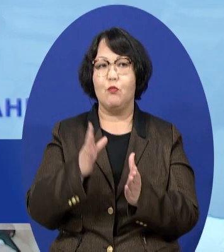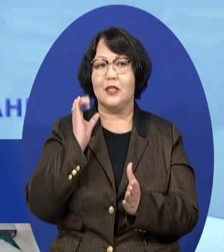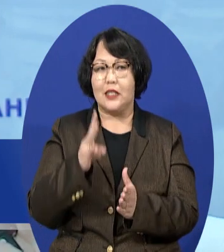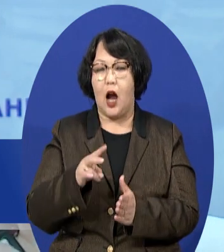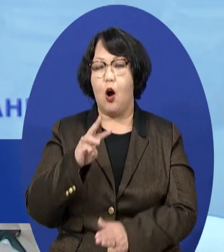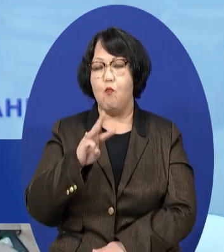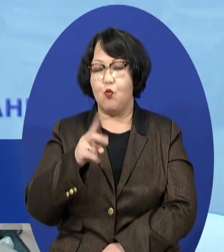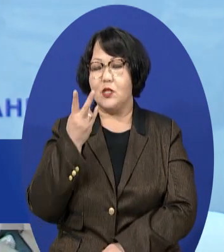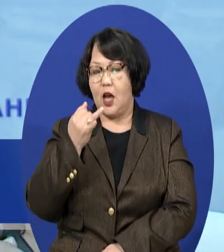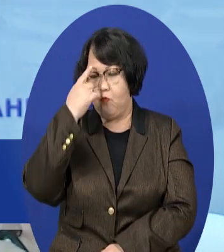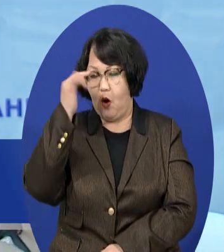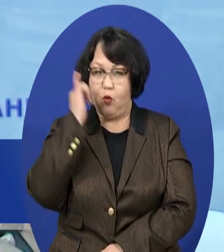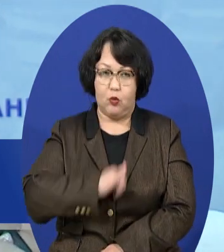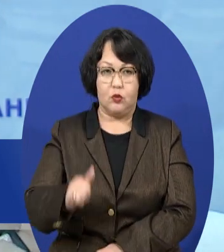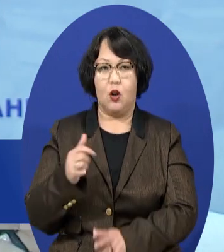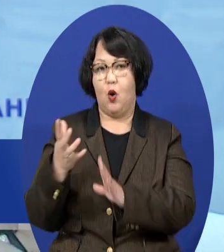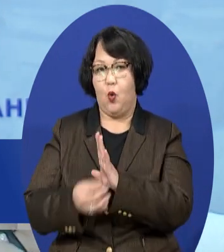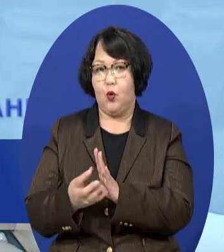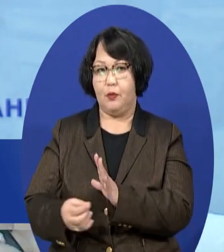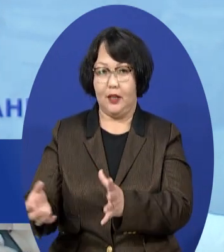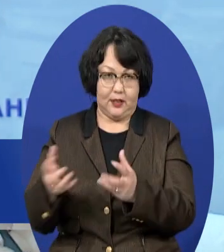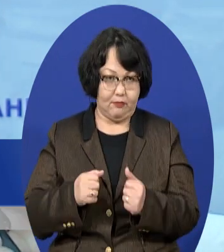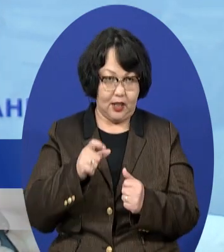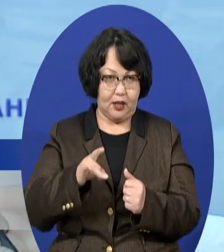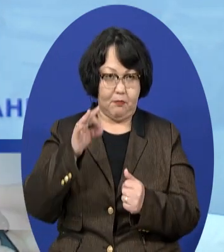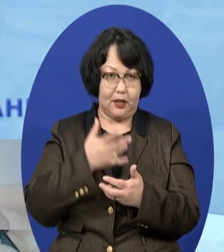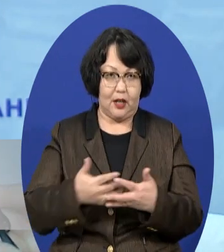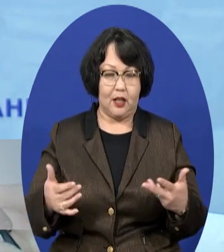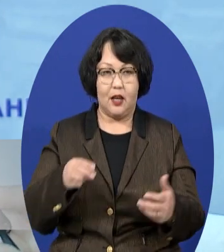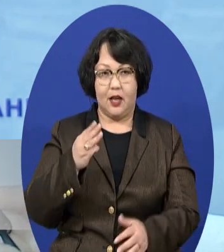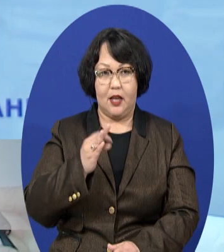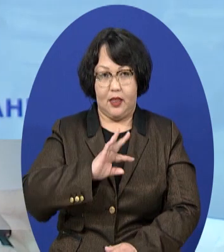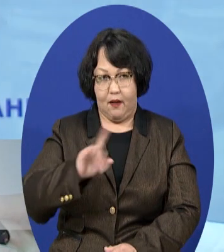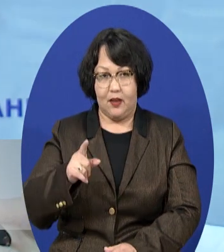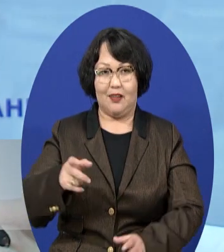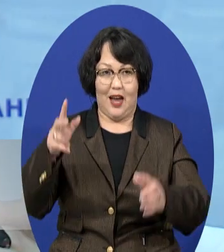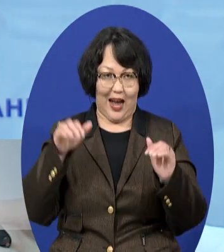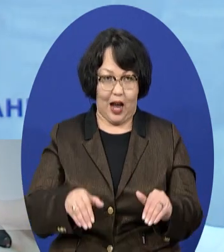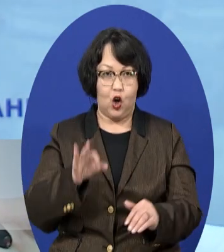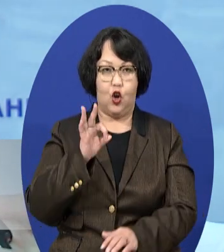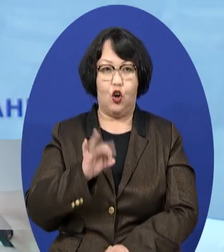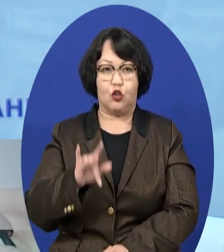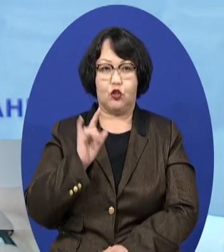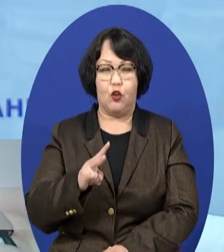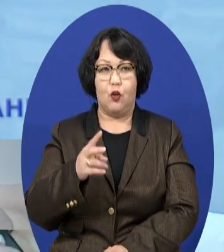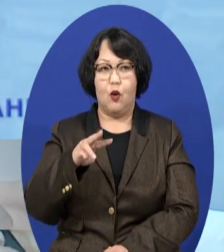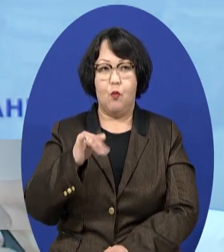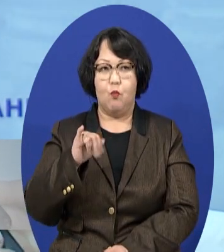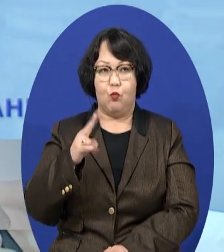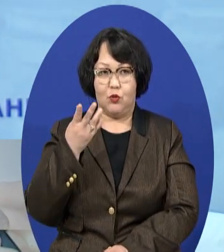Монгол улс хуулбарлаж авсан их материалууд байгаа. За Тайваны хааны ордны музей